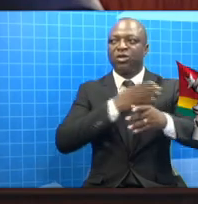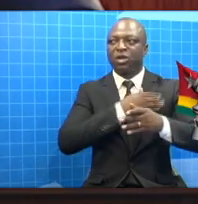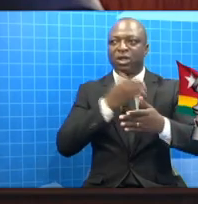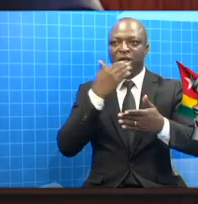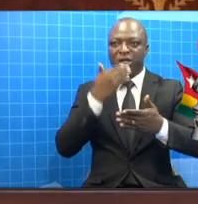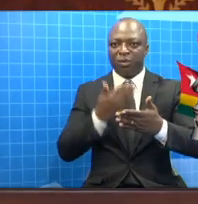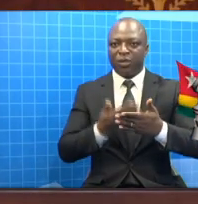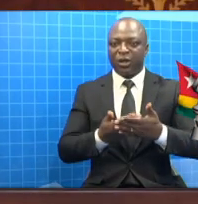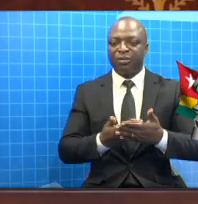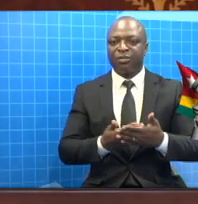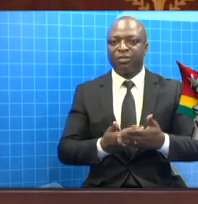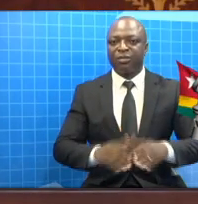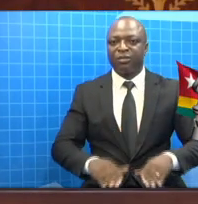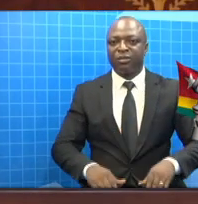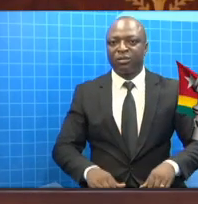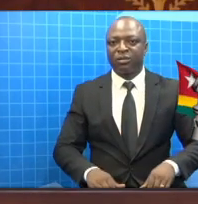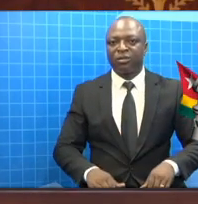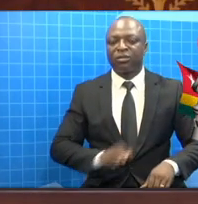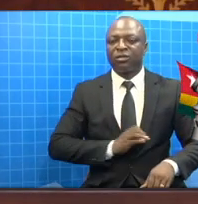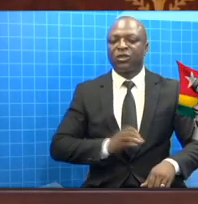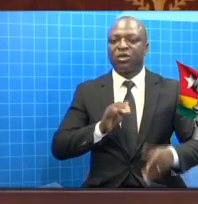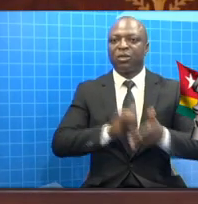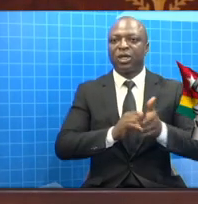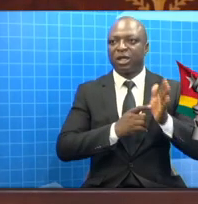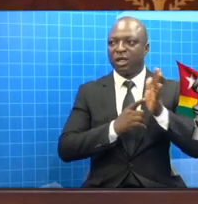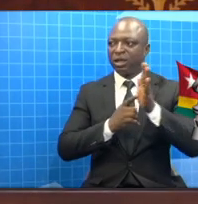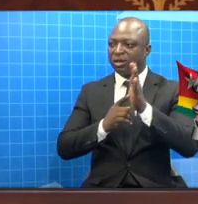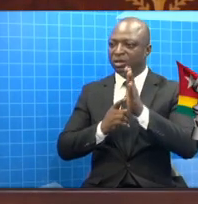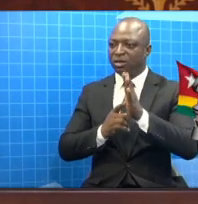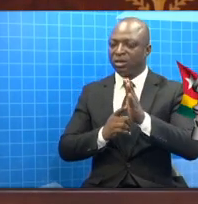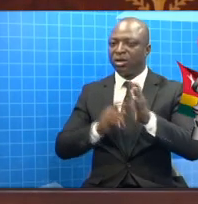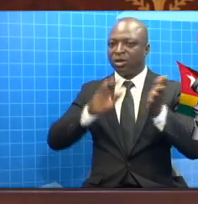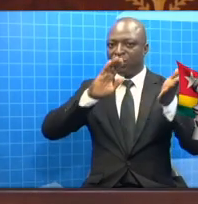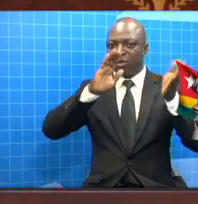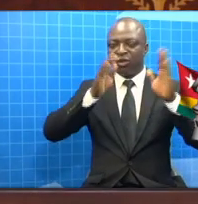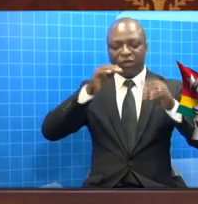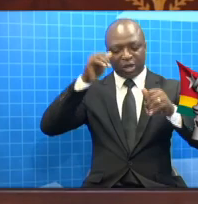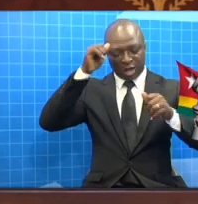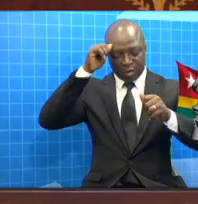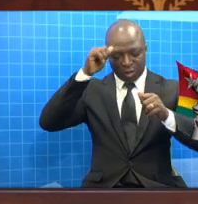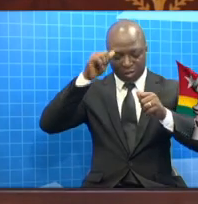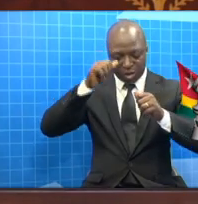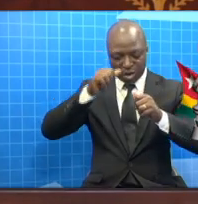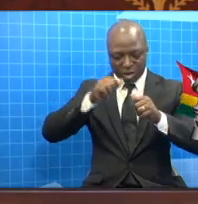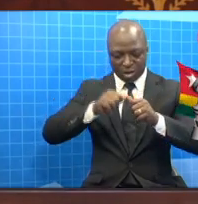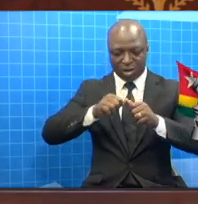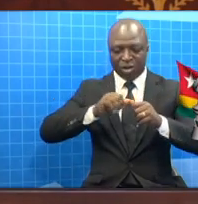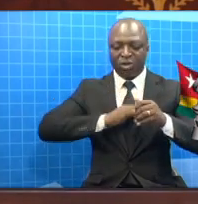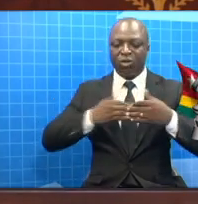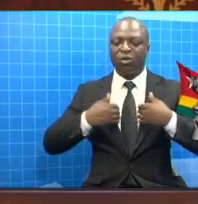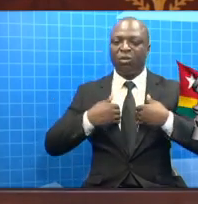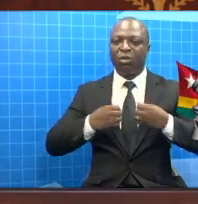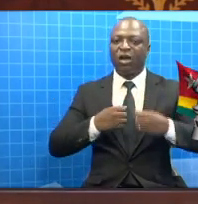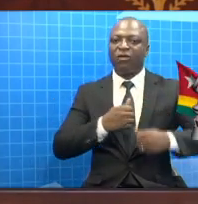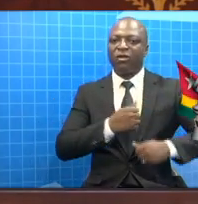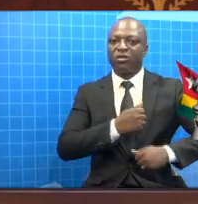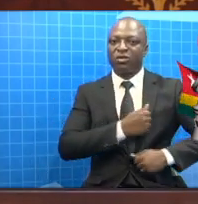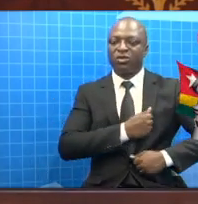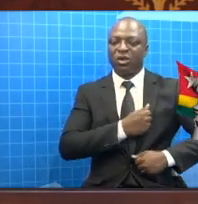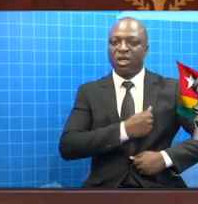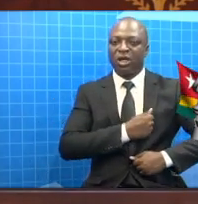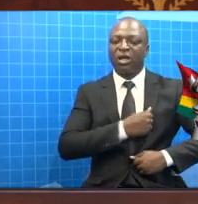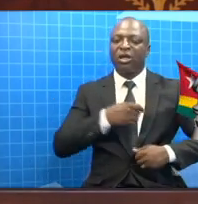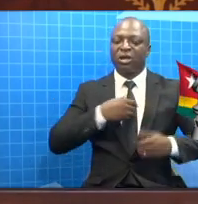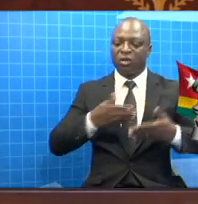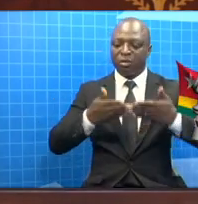biens. Je m'incline devant la mémoire de nos braves soldats qui